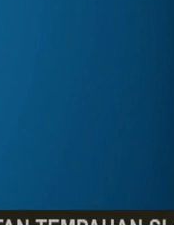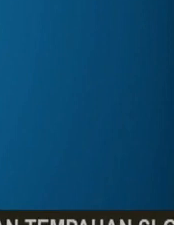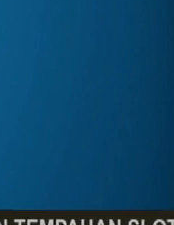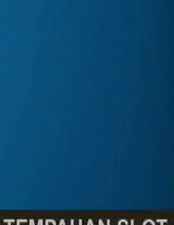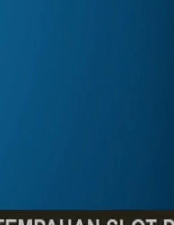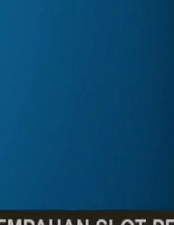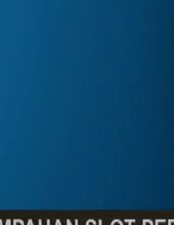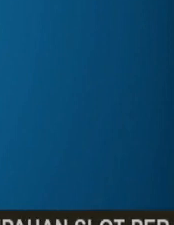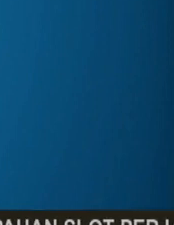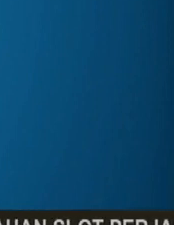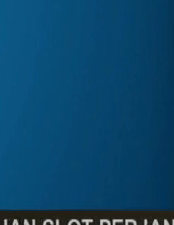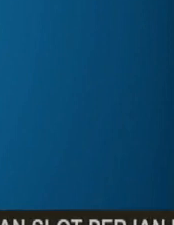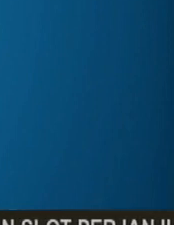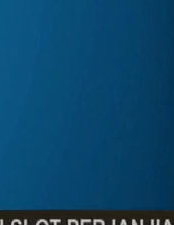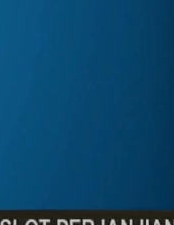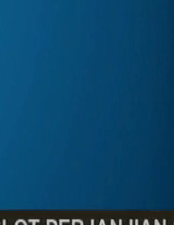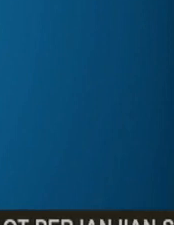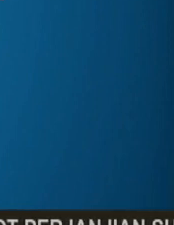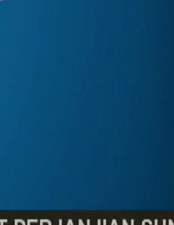teks berikut